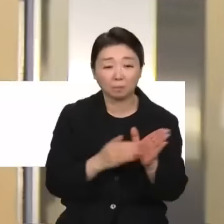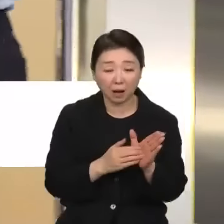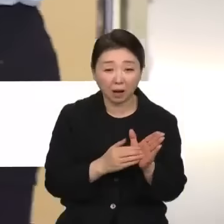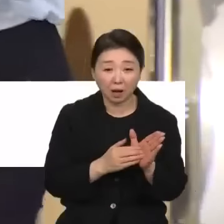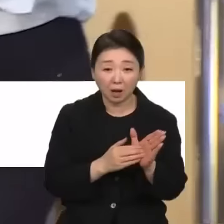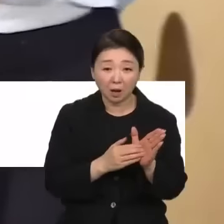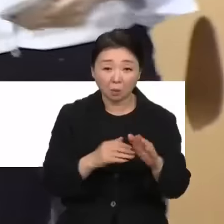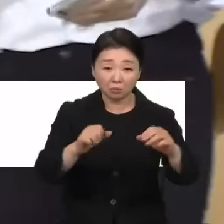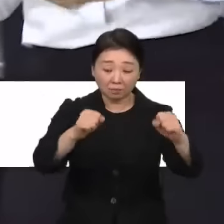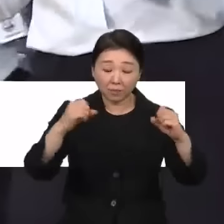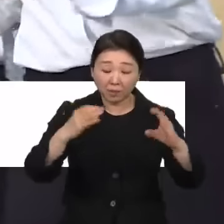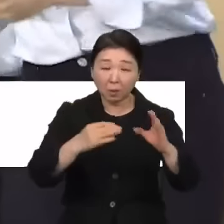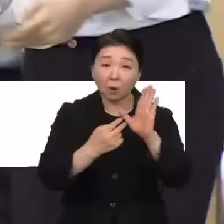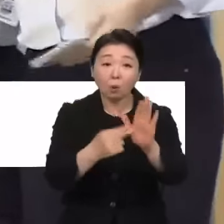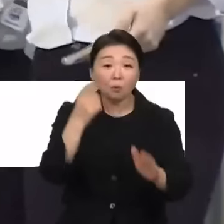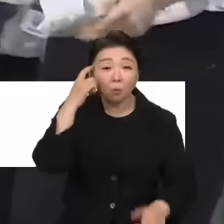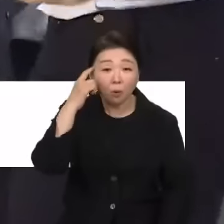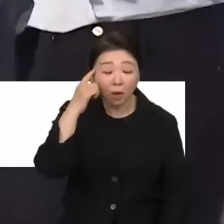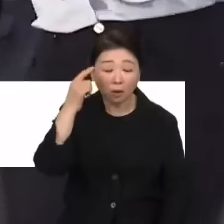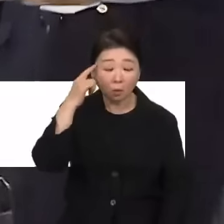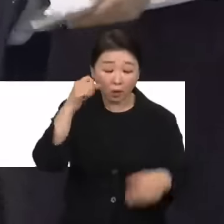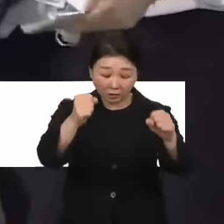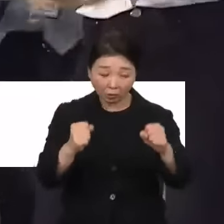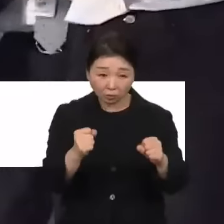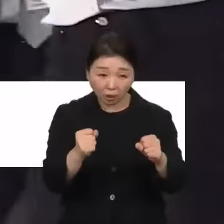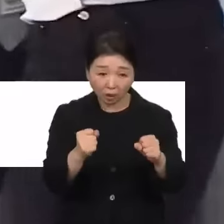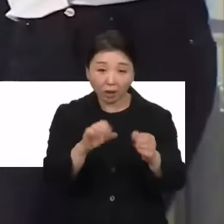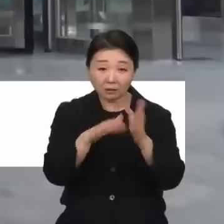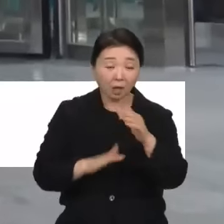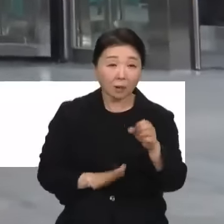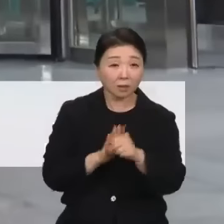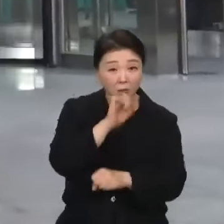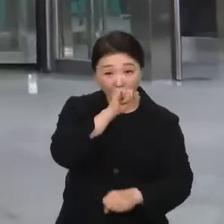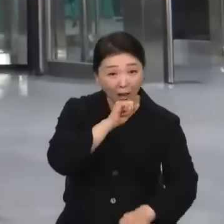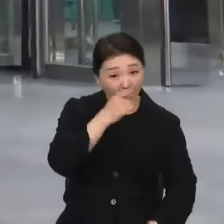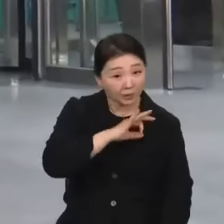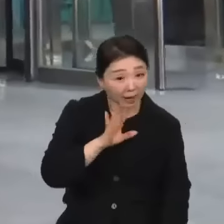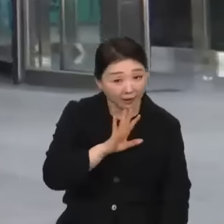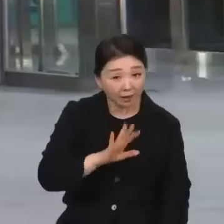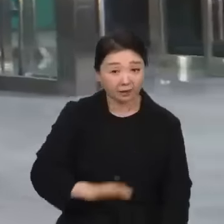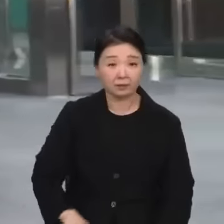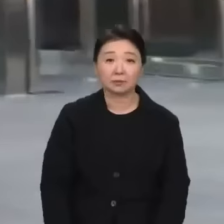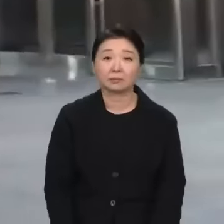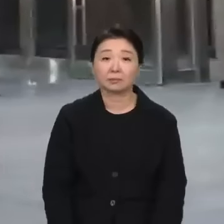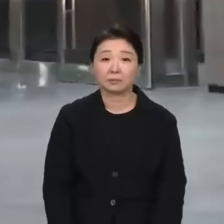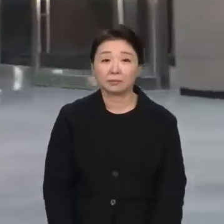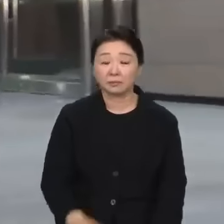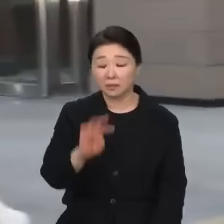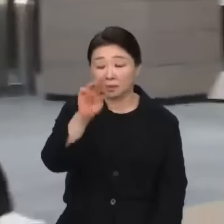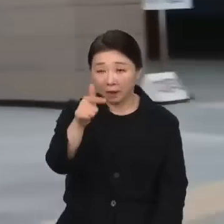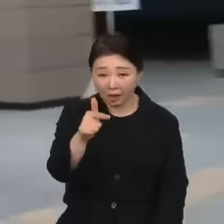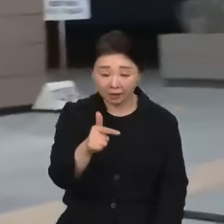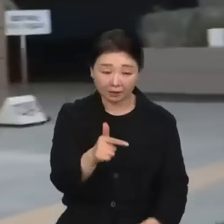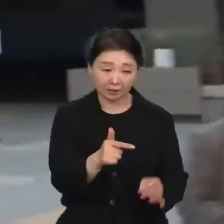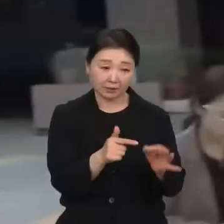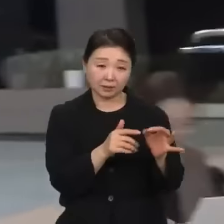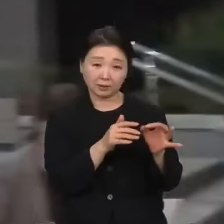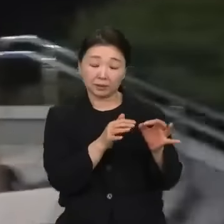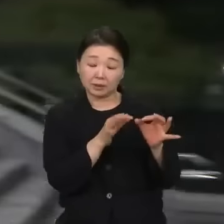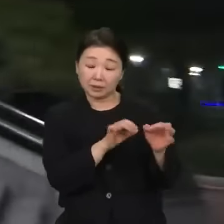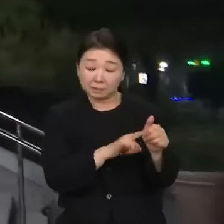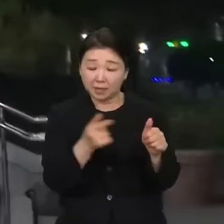이유가 뭔가요? 오히려 대질을 하는 게 해병대에 이롭다고 생각은 안 하셨습니까? 박 전 단장은 김 사령관이 임성근 전 사단장의